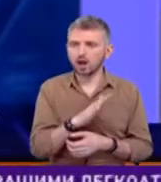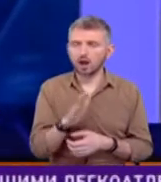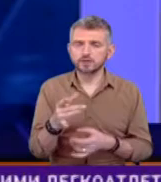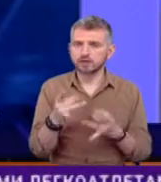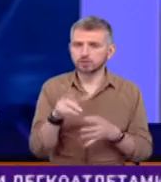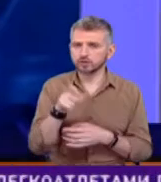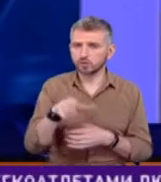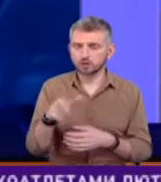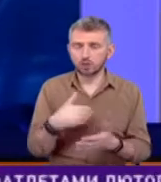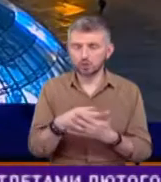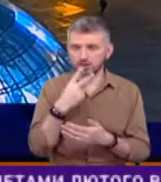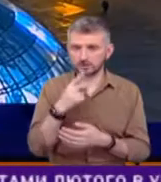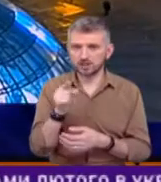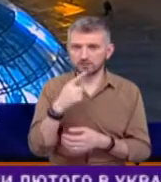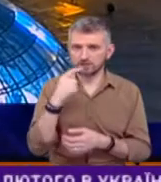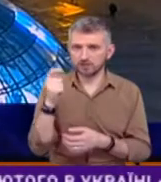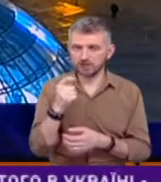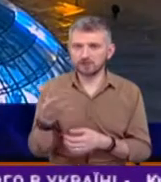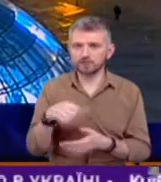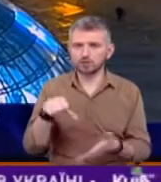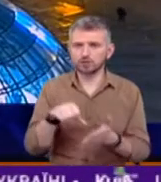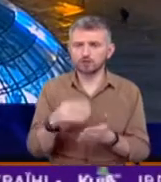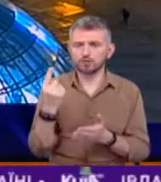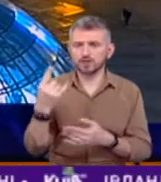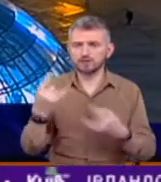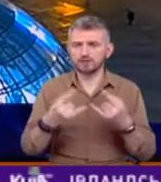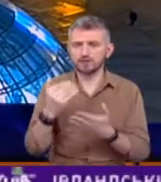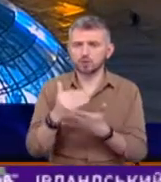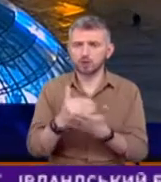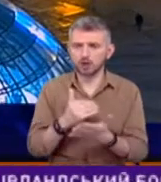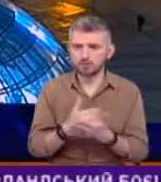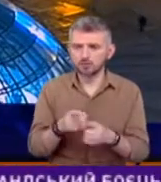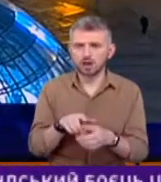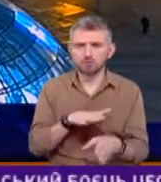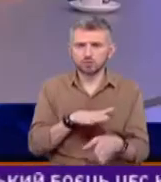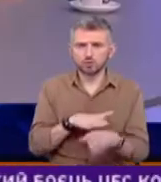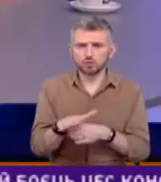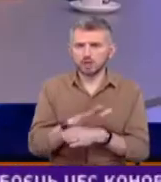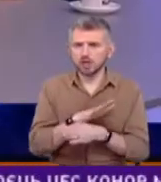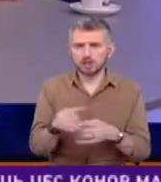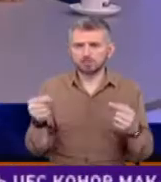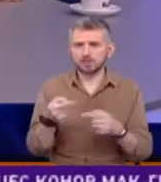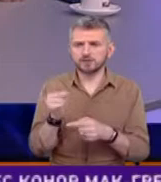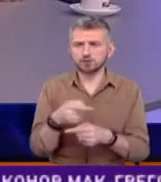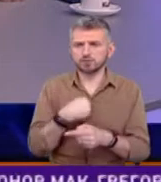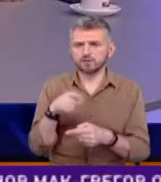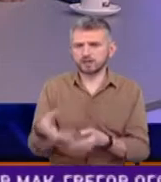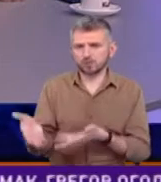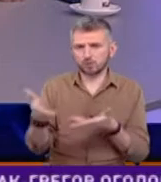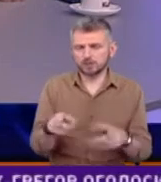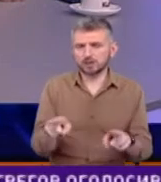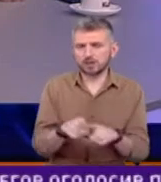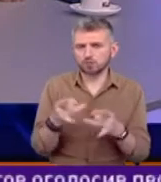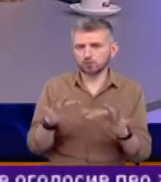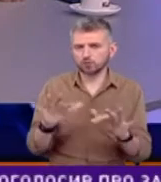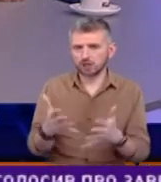людей, от дивіться, ви в неділю взяли участь в одній з телевізійних програм. Це абсолютно не співпадає з тим, що ми вас запросили. Так